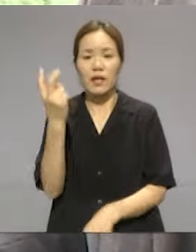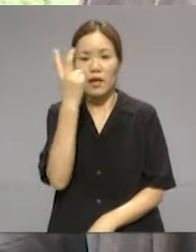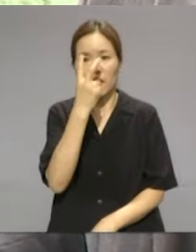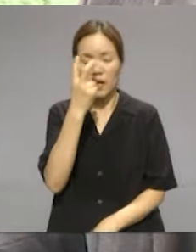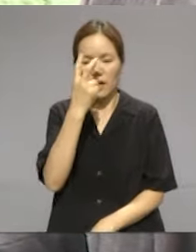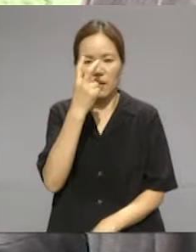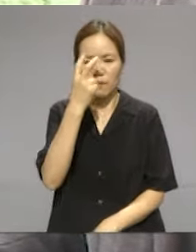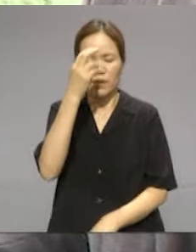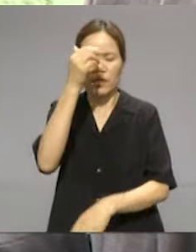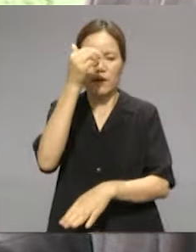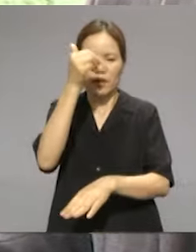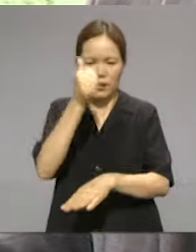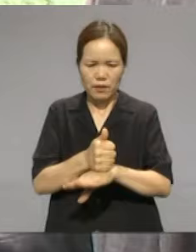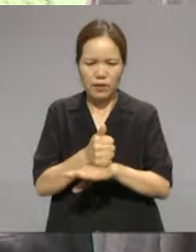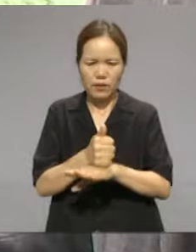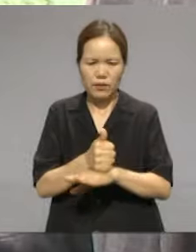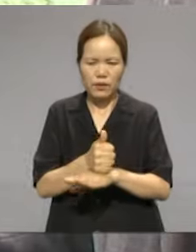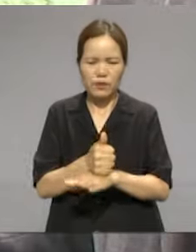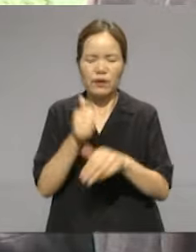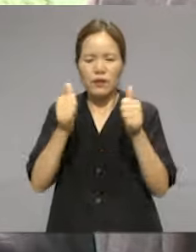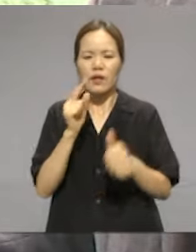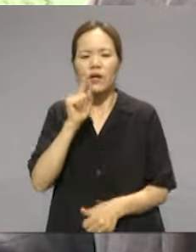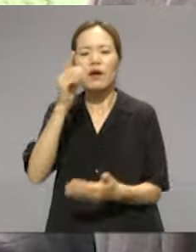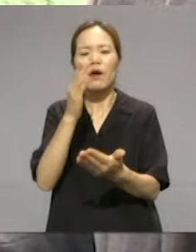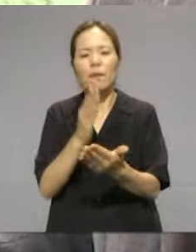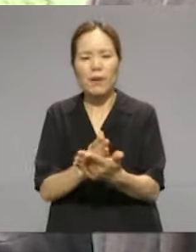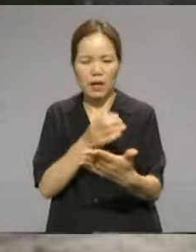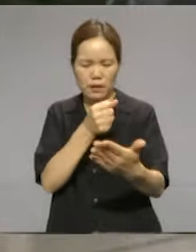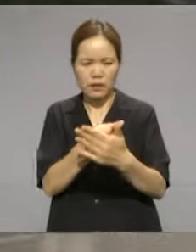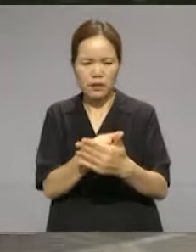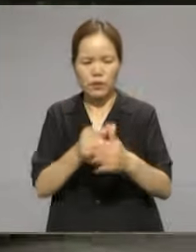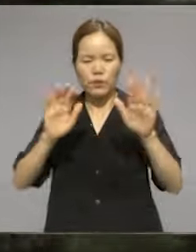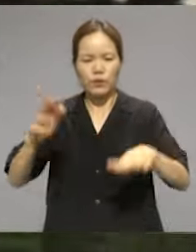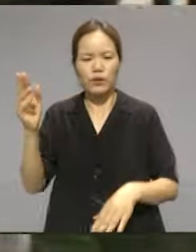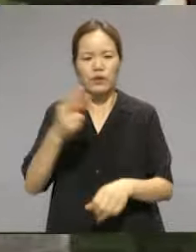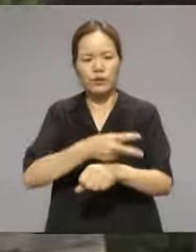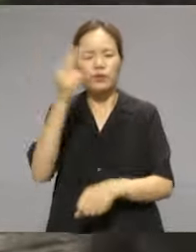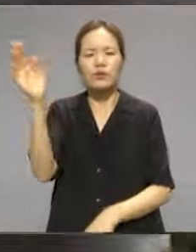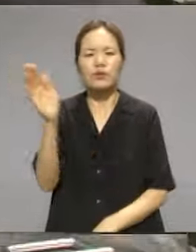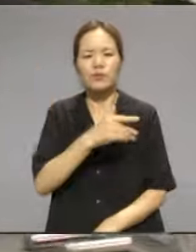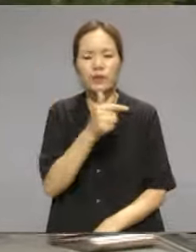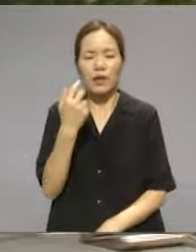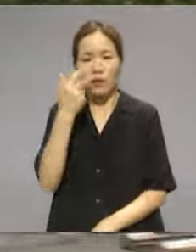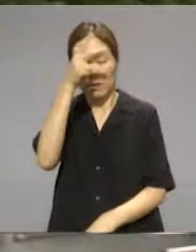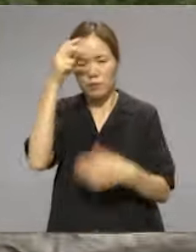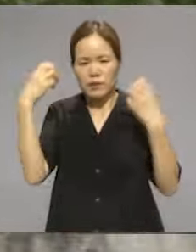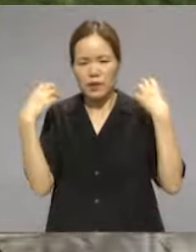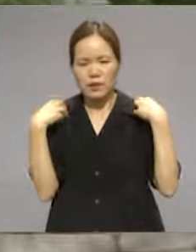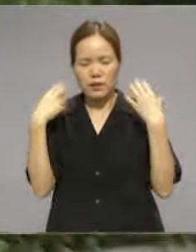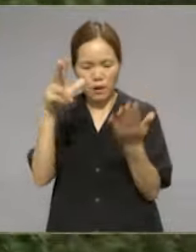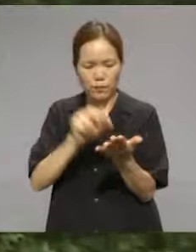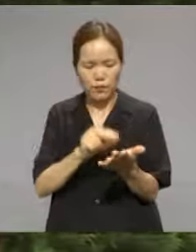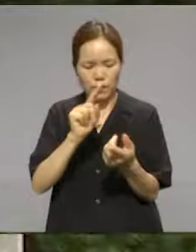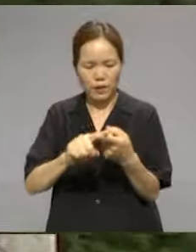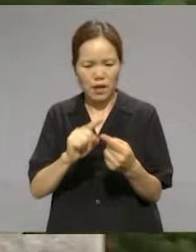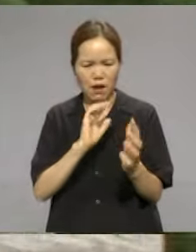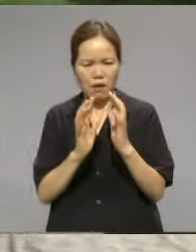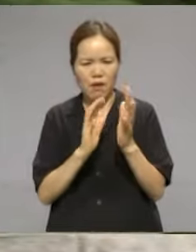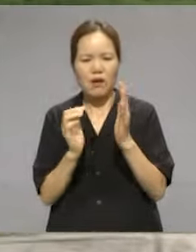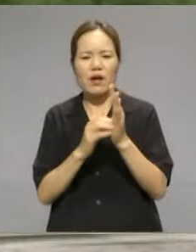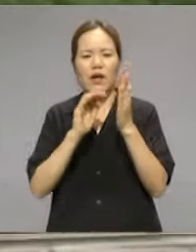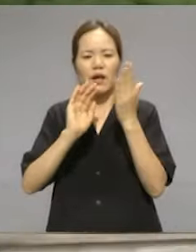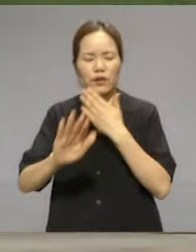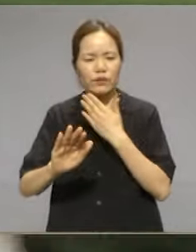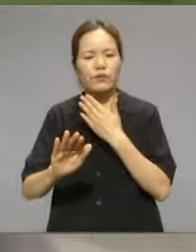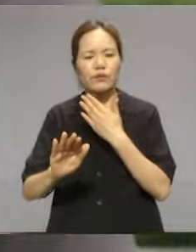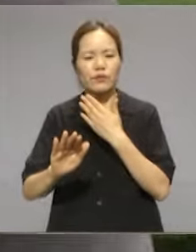처분을 권고했습니다. 수심위는 오늘 오후 2시부터 대검찰청에서 현안 위원회를 열고 비공개 심의를 벌인